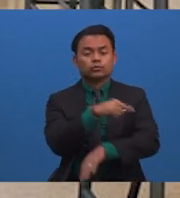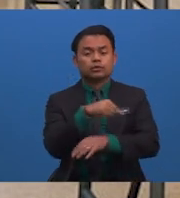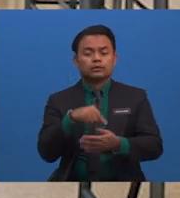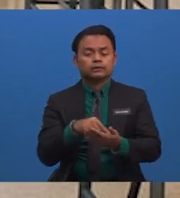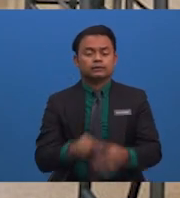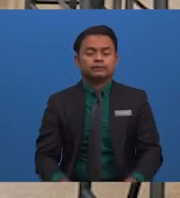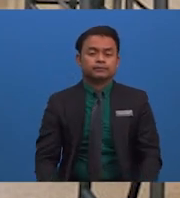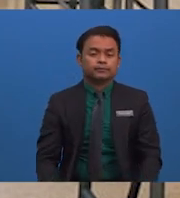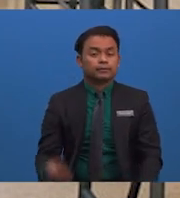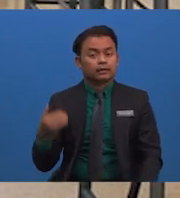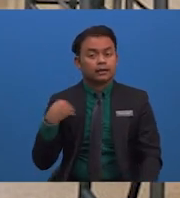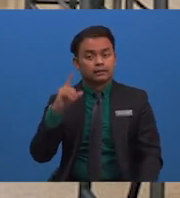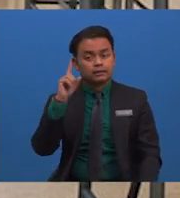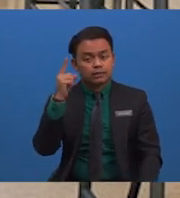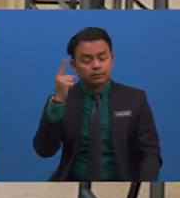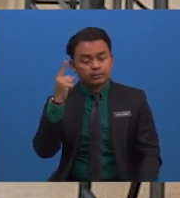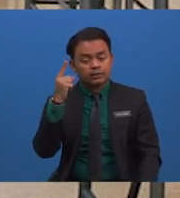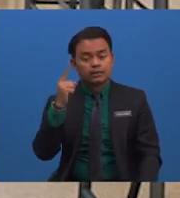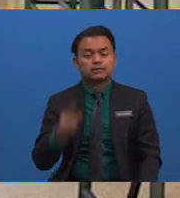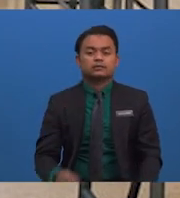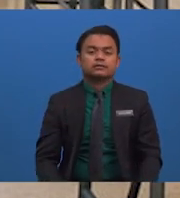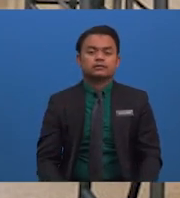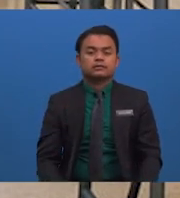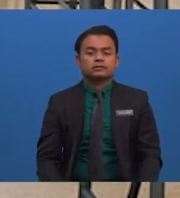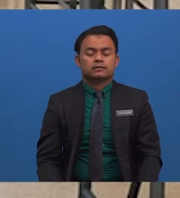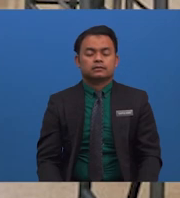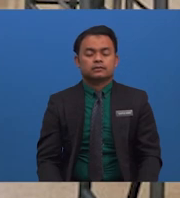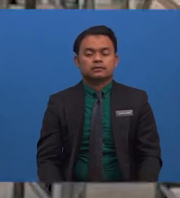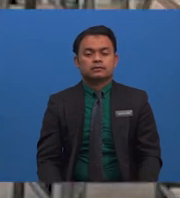11 konteks yang pelbagai kepada murid-murid.